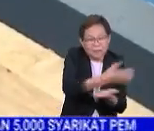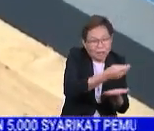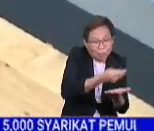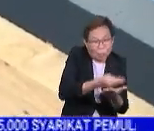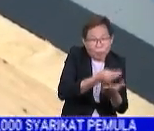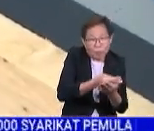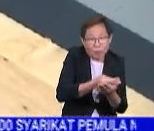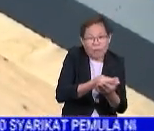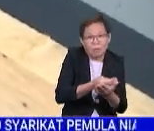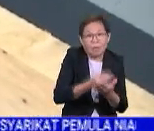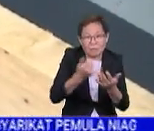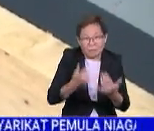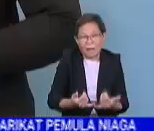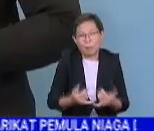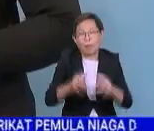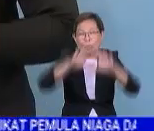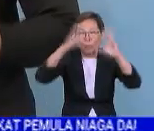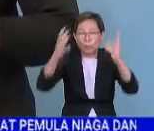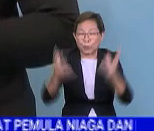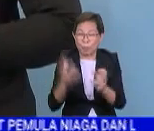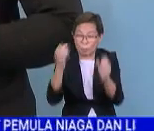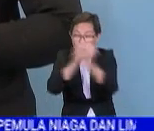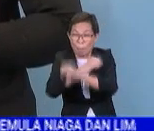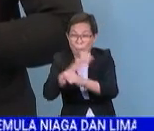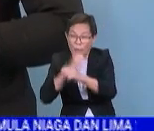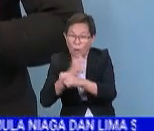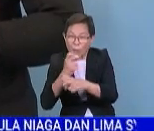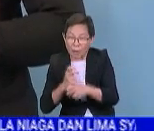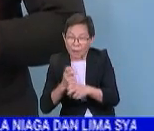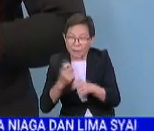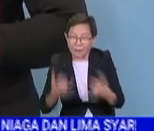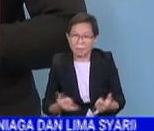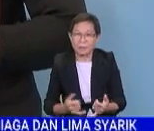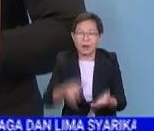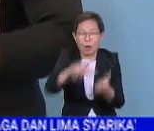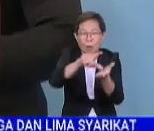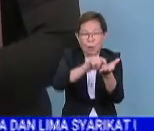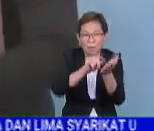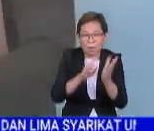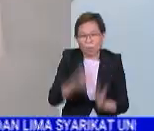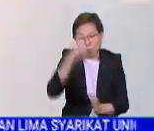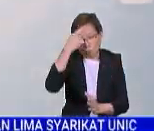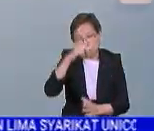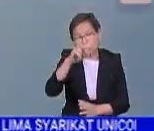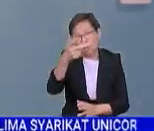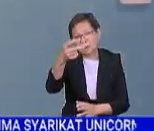di kala dunia serba mencabar ini. Laporan Nur Syafina Sari untuk Bidar DM.